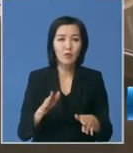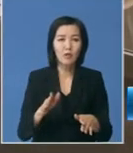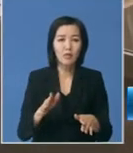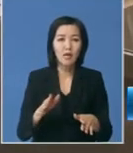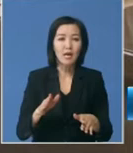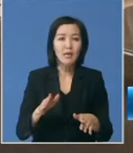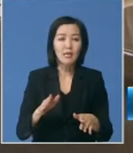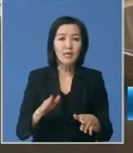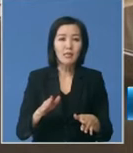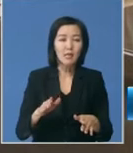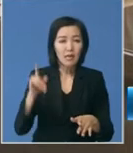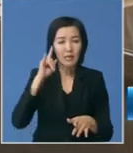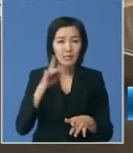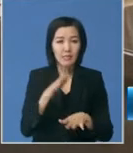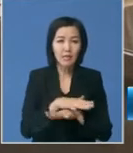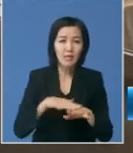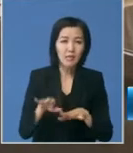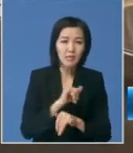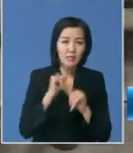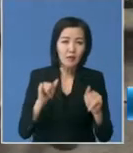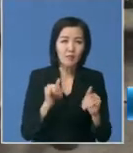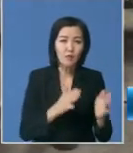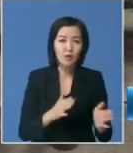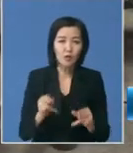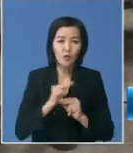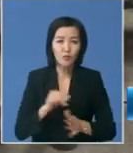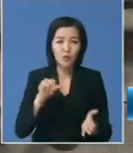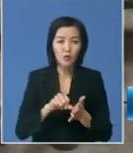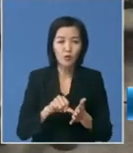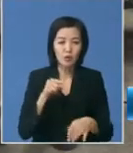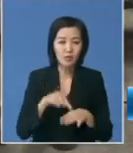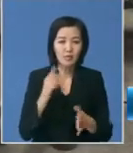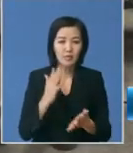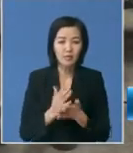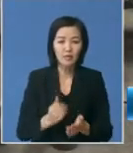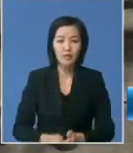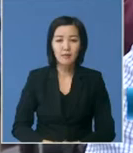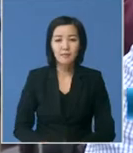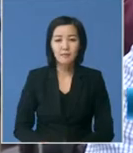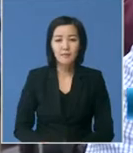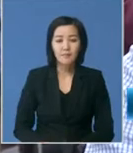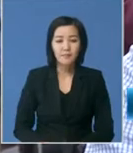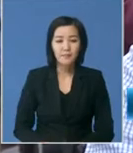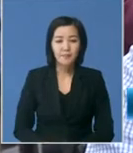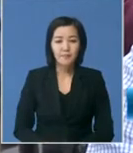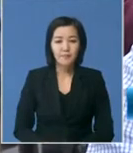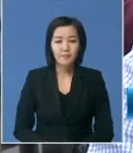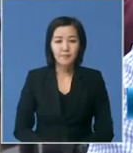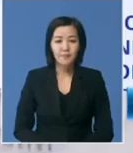берілуі еліміздің дамуына, тұрғындардың тұрақты жұмысқа орналасуына септігін тигізбек, дейді әкім орынбасары.